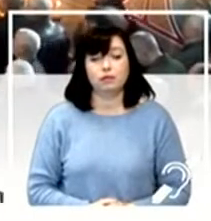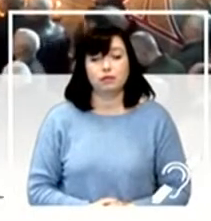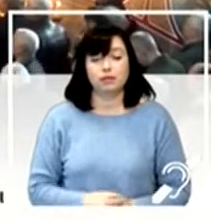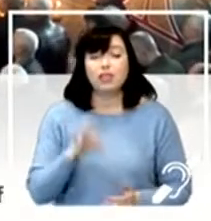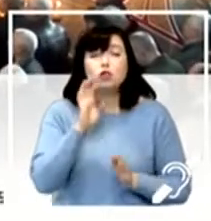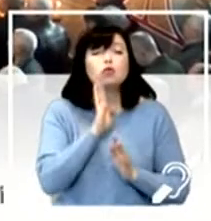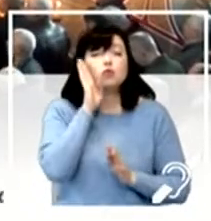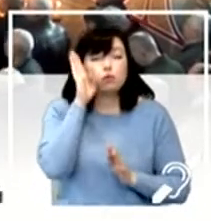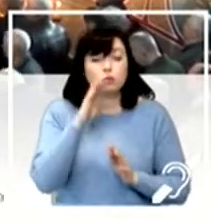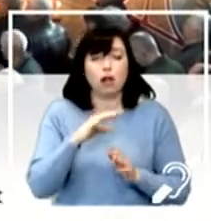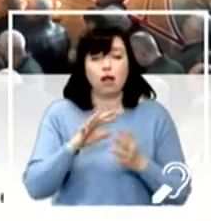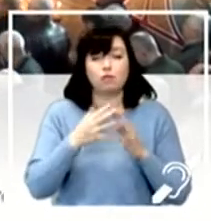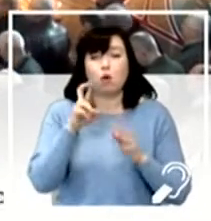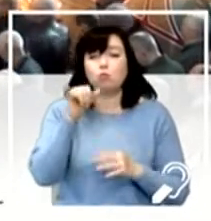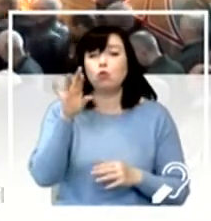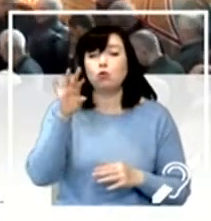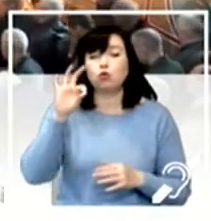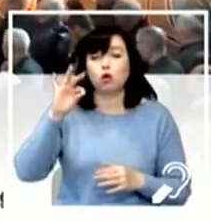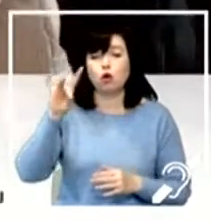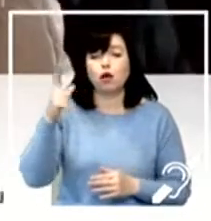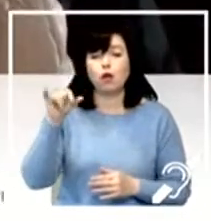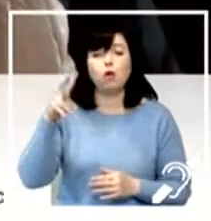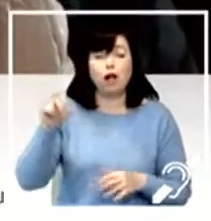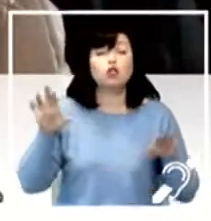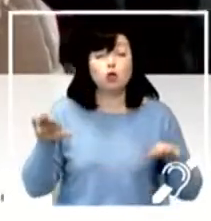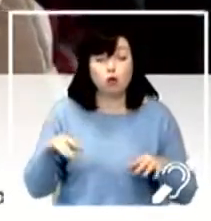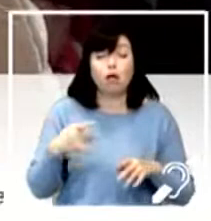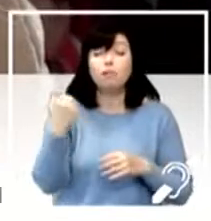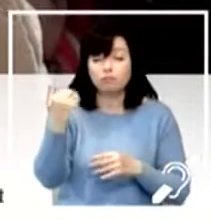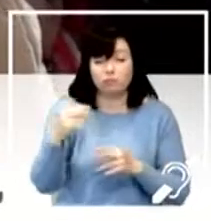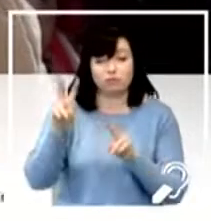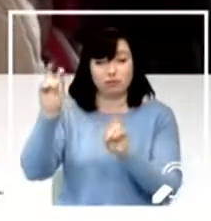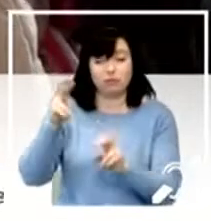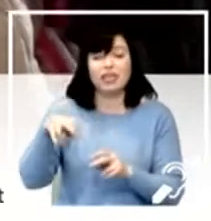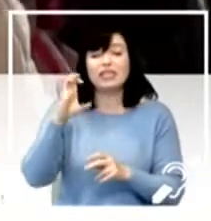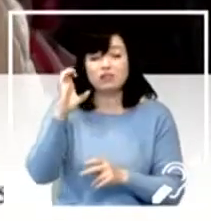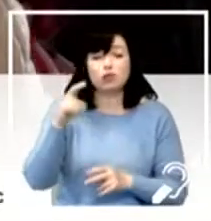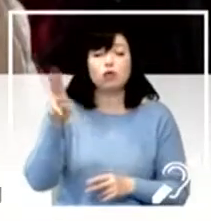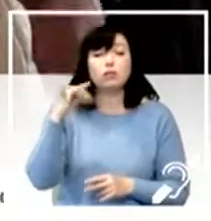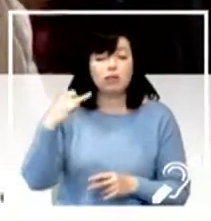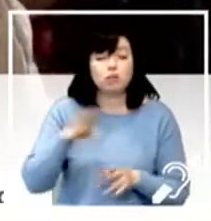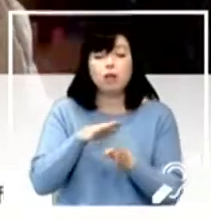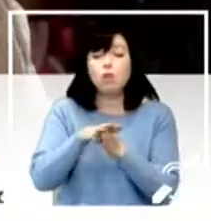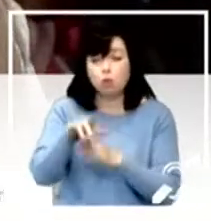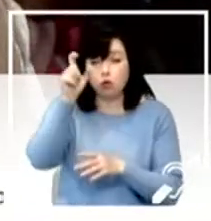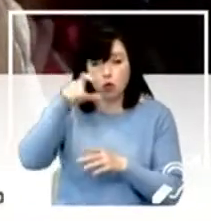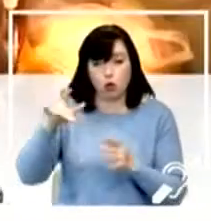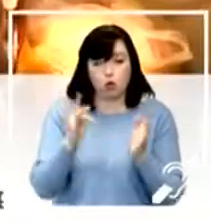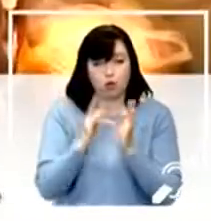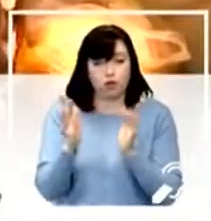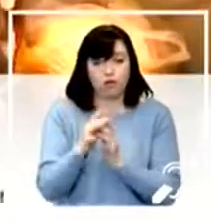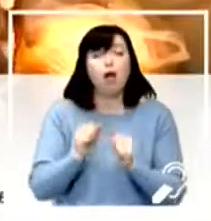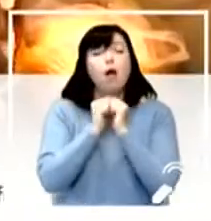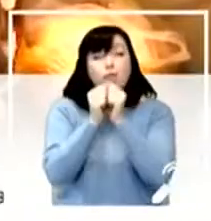De dimineață, biserica satului Bujorău, ca din orașul Soroc, al cărui ocrotitor este Sfântul Dumitru, a fost plină de credincioși veniți să se